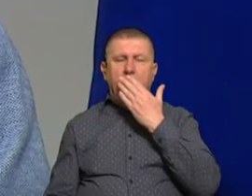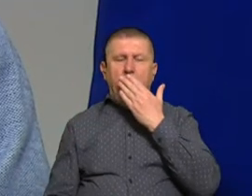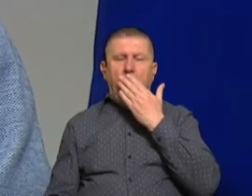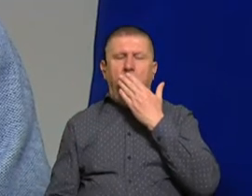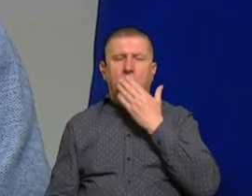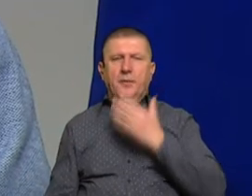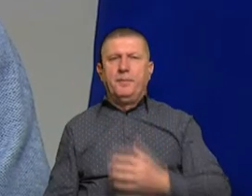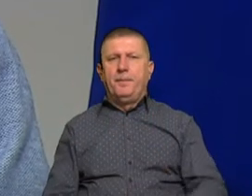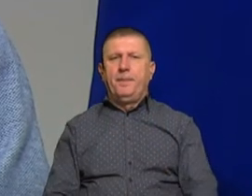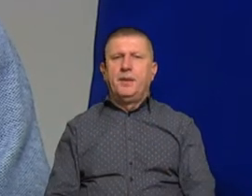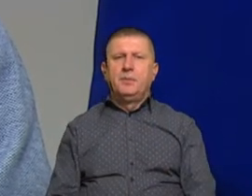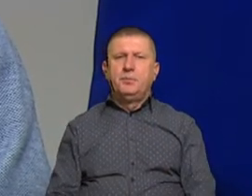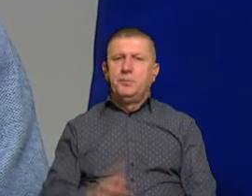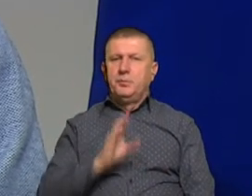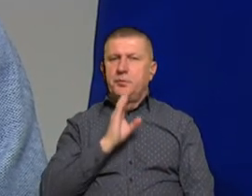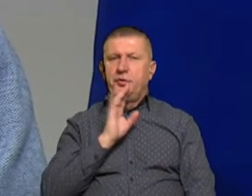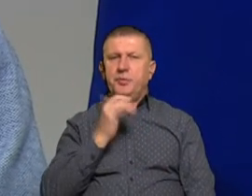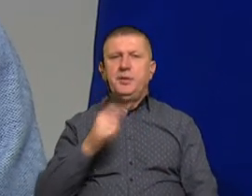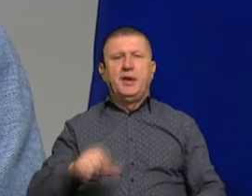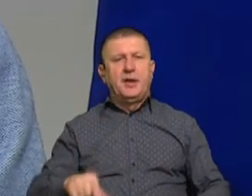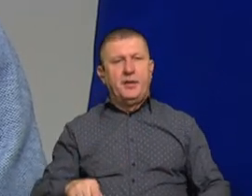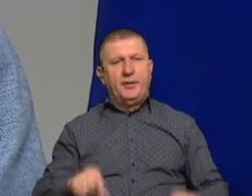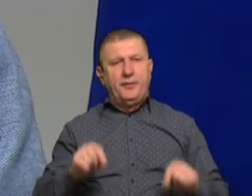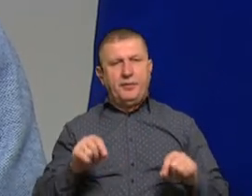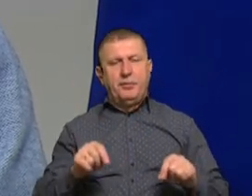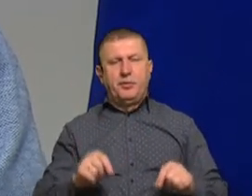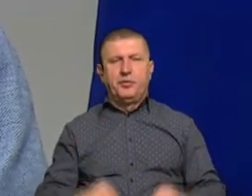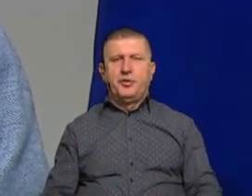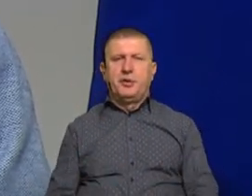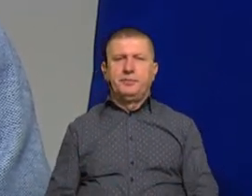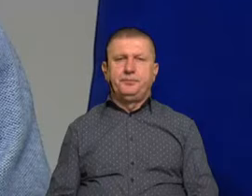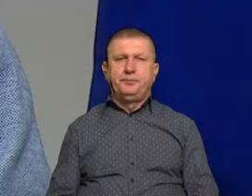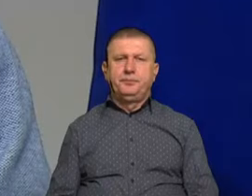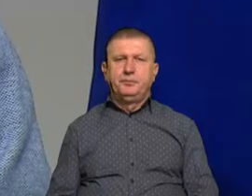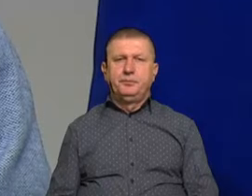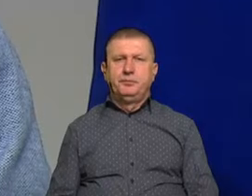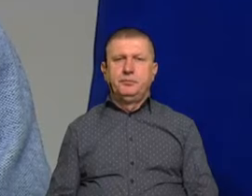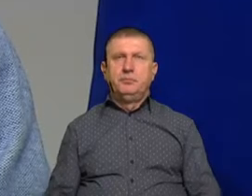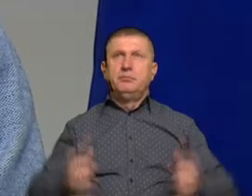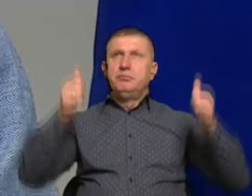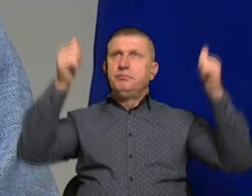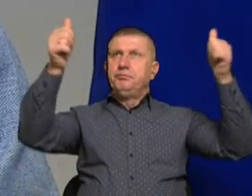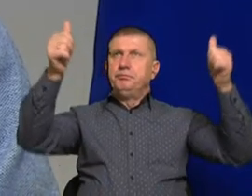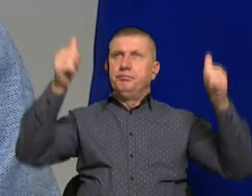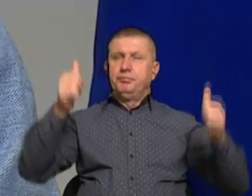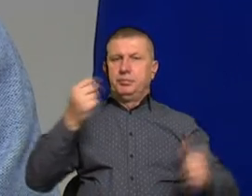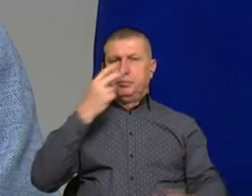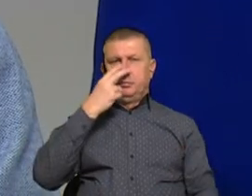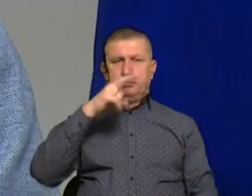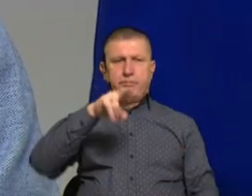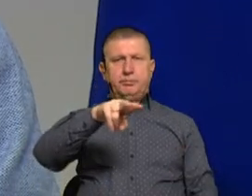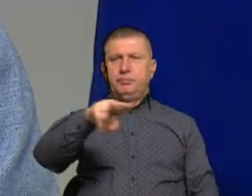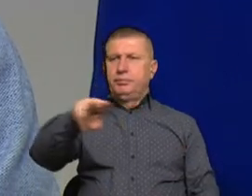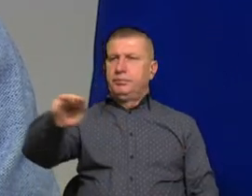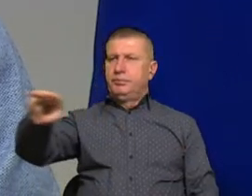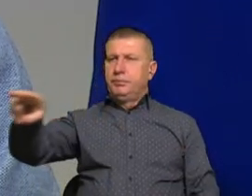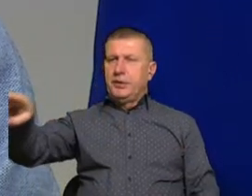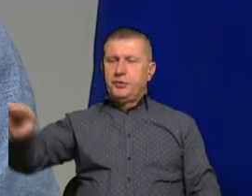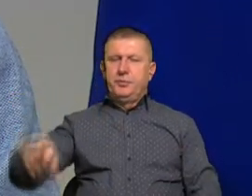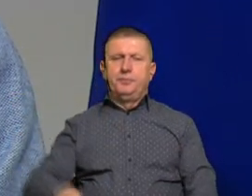jak kampania wyborcza, którą teraz mamy, że z banerów wszyscy patrzą na ludzi, no ale właśnie w